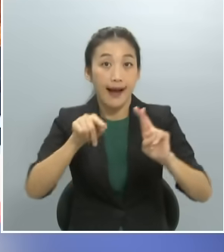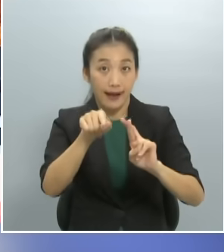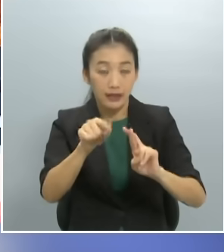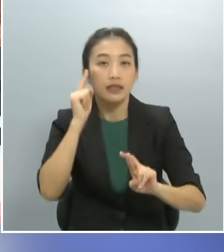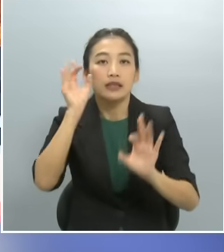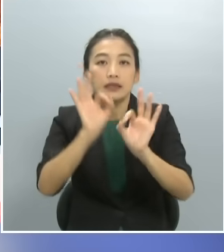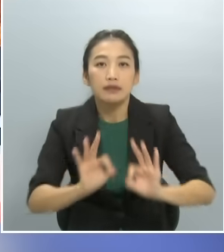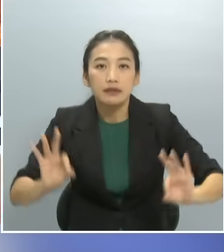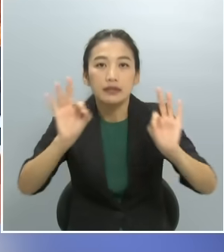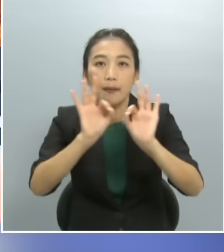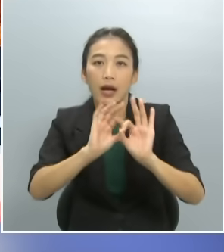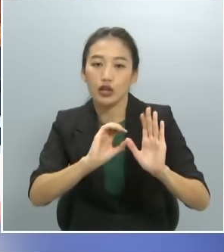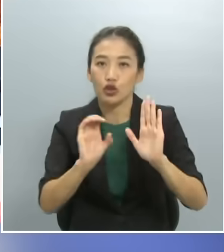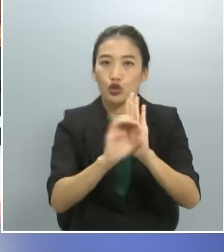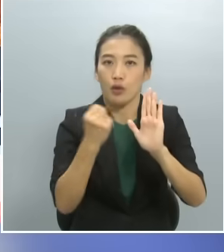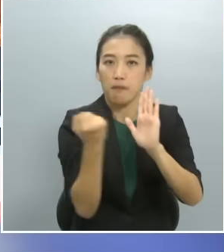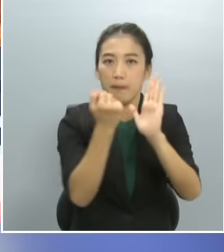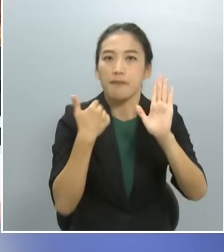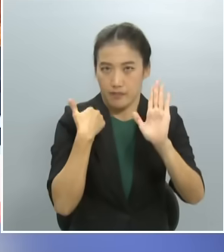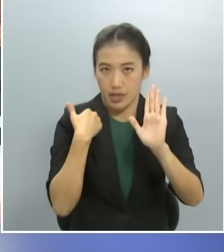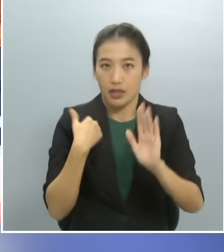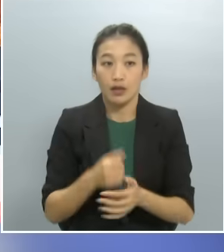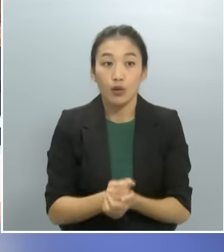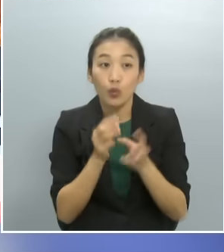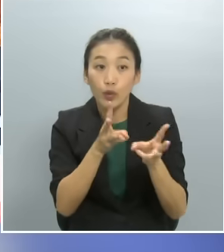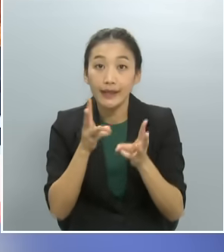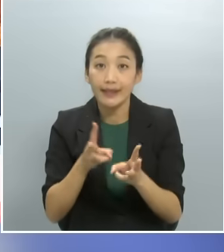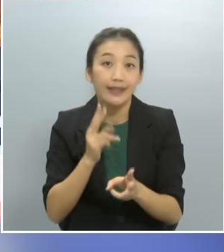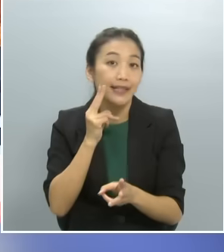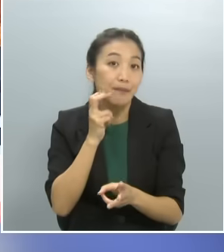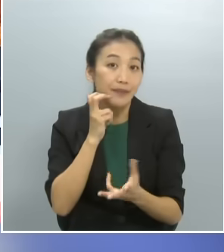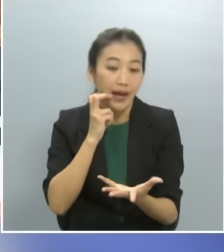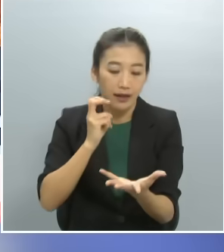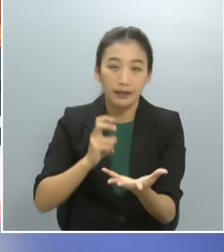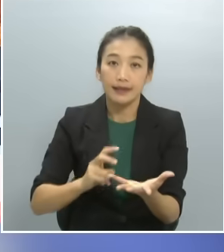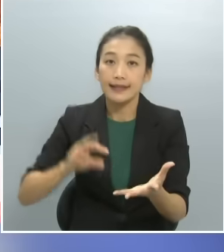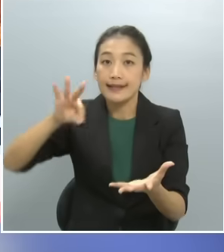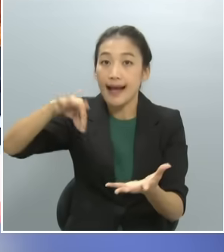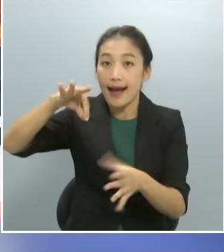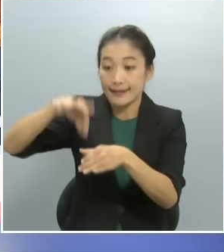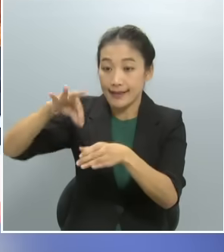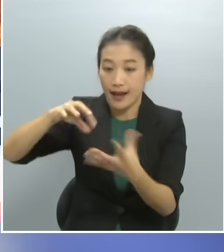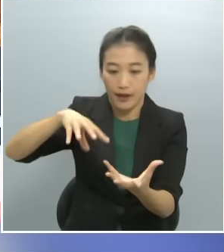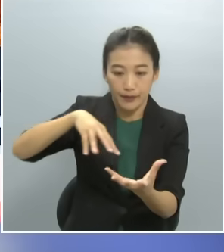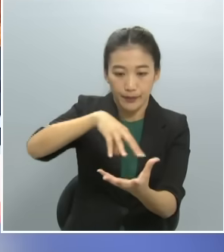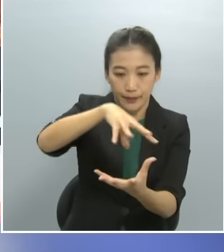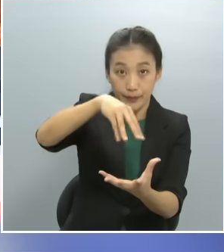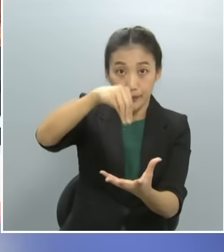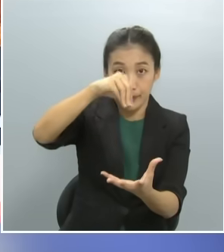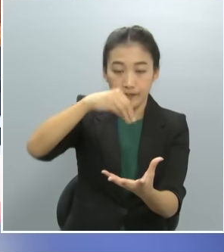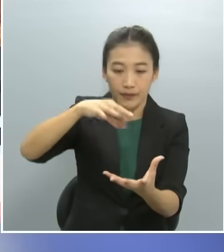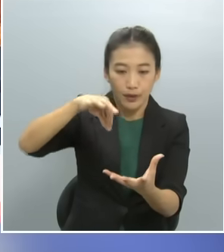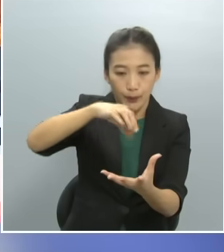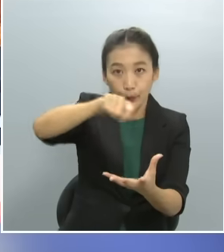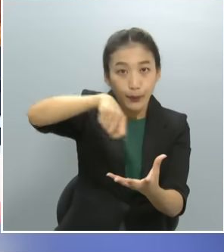เอาไว้ดังนั้นเมนูน้ำแข็งใสรากชาไทยใครๆก็ขายได้แต่ว่าอย่านำลวดลายหรือว่า